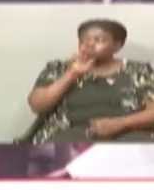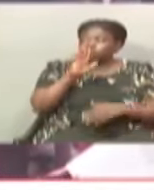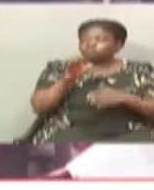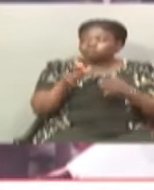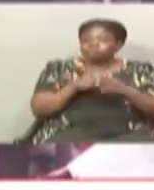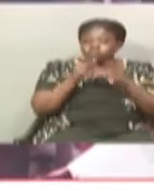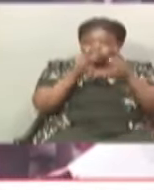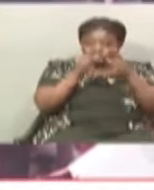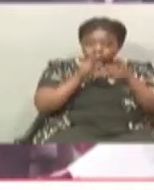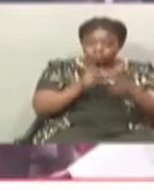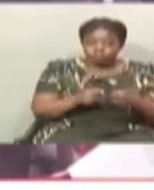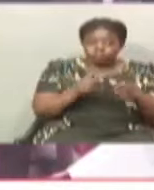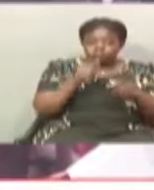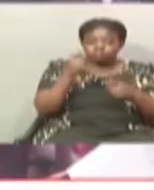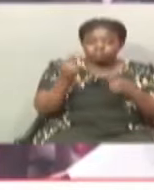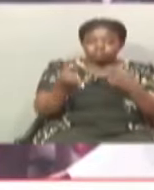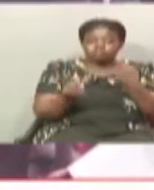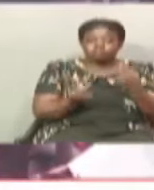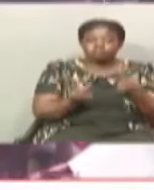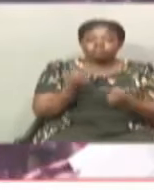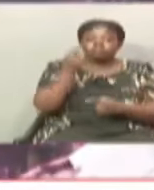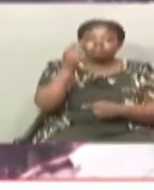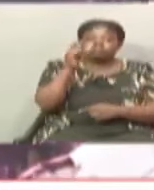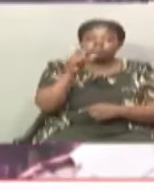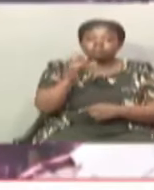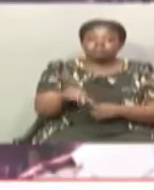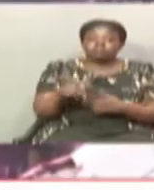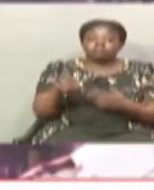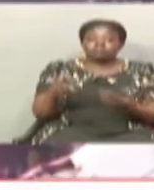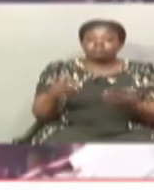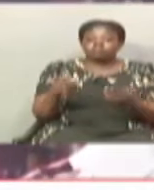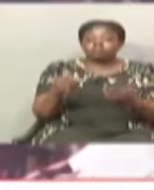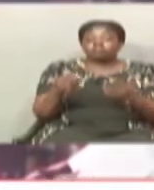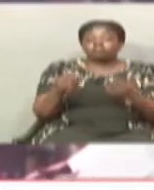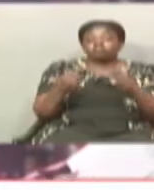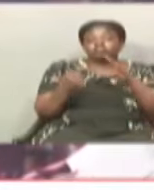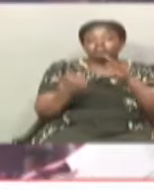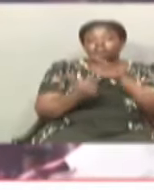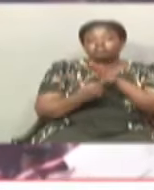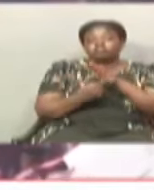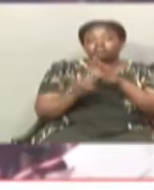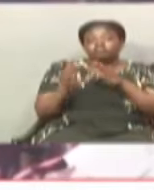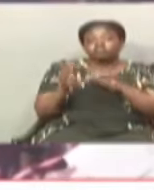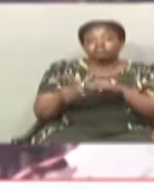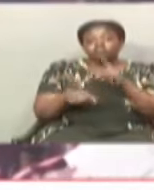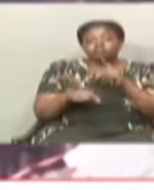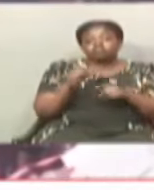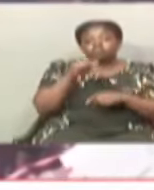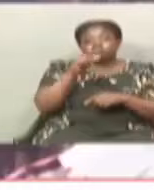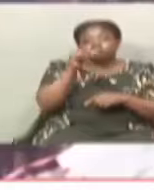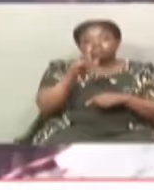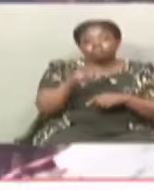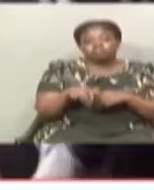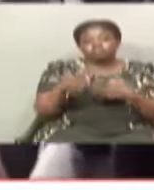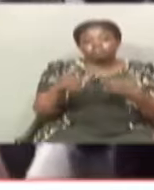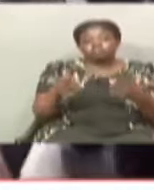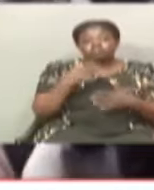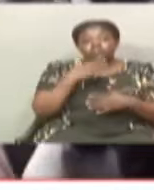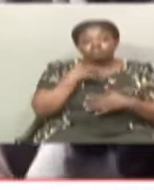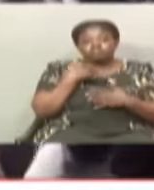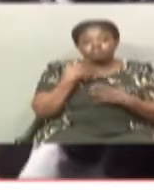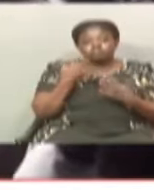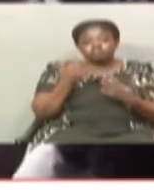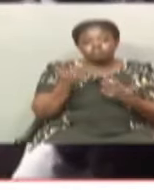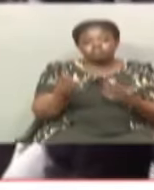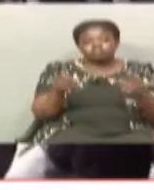ffenna tubenga tuli muntu omu naddala mu mikolo nga gino bwe tudda mu by'obufuzi buli muntu agende mu bibye nga bw'ayagala. Ne baganda ba